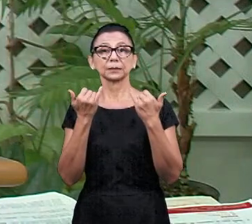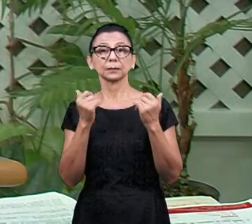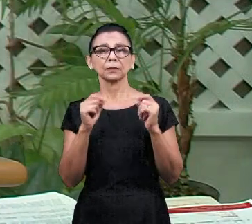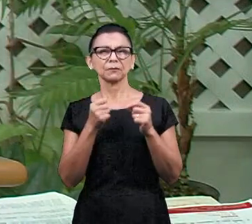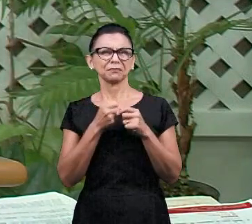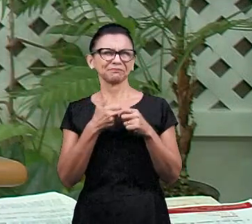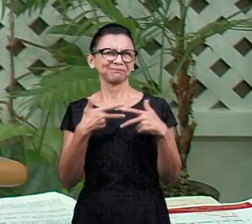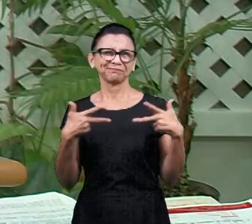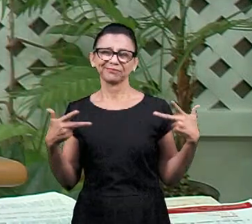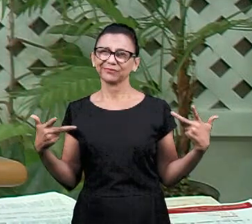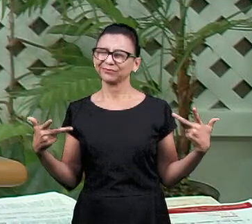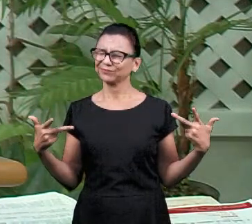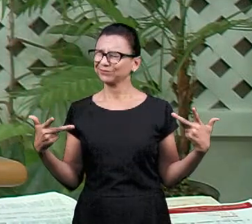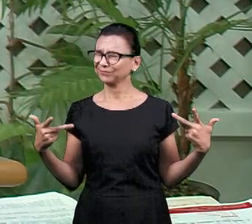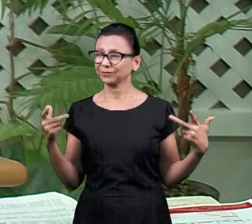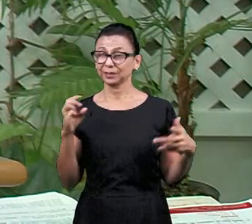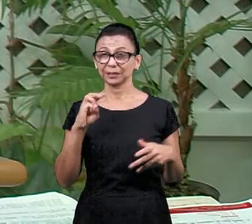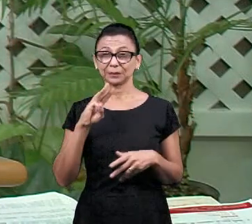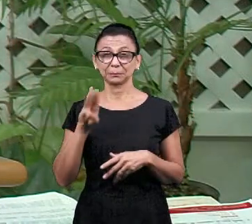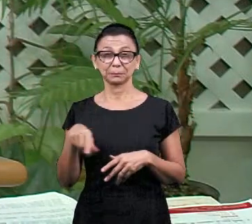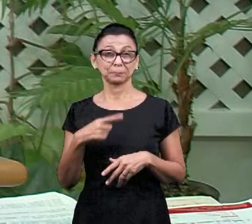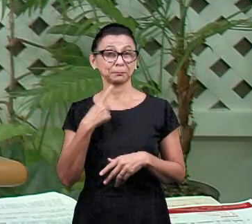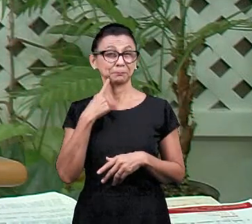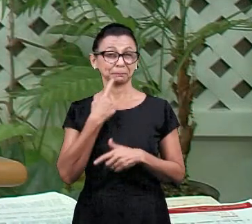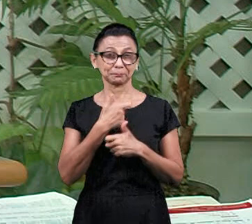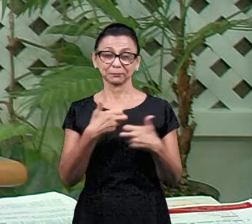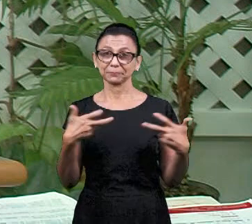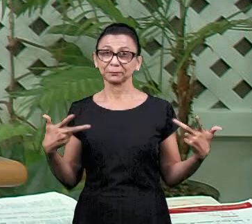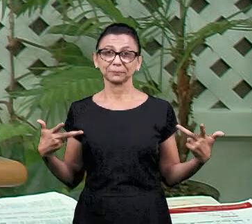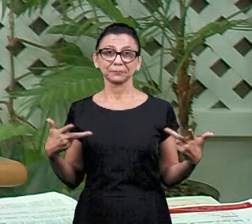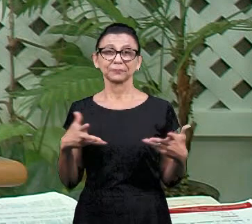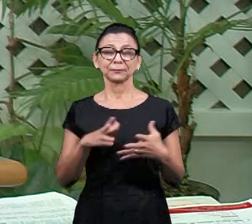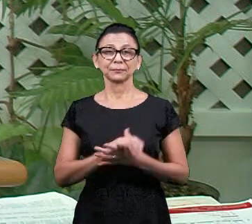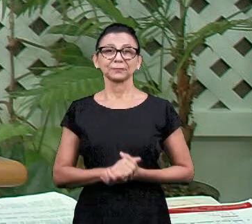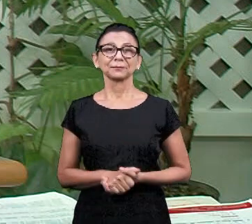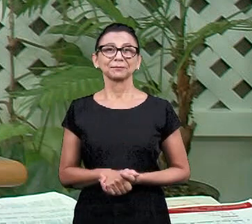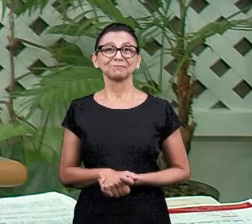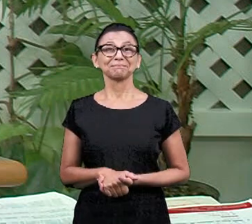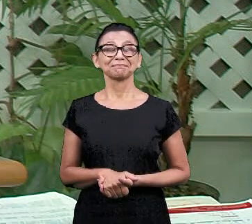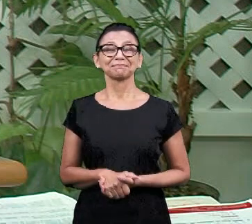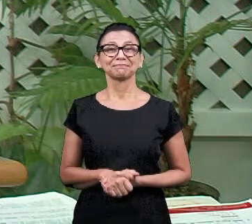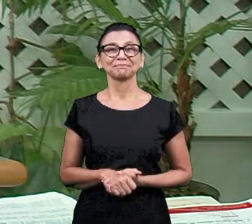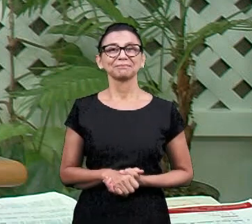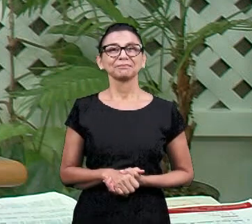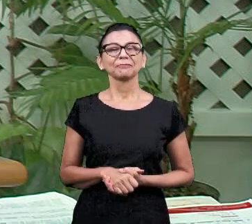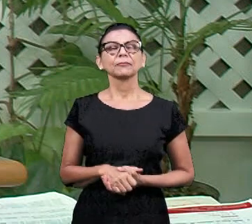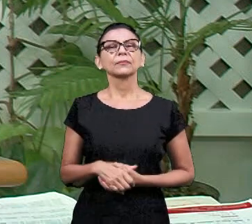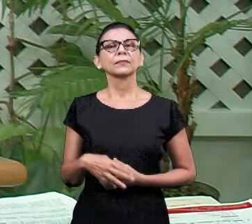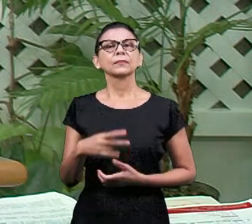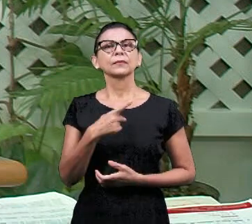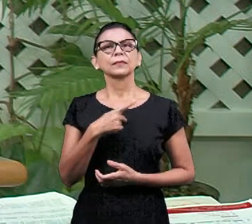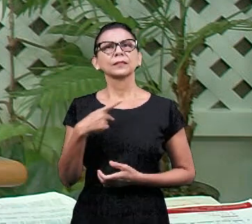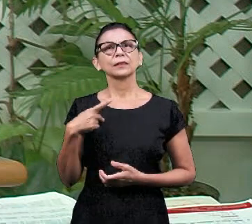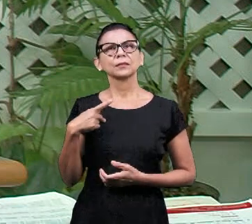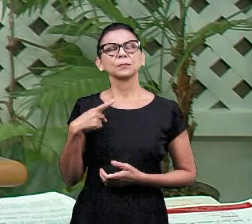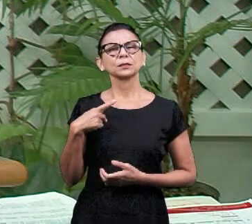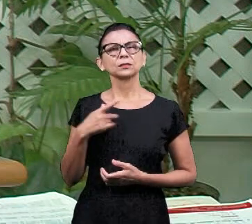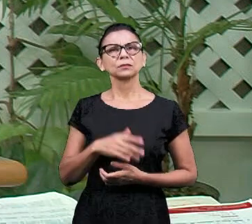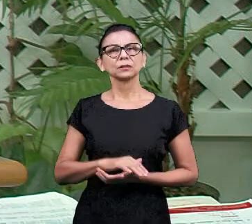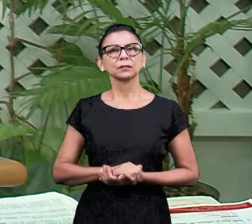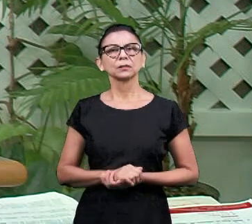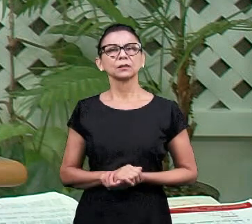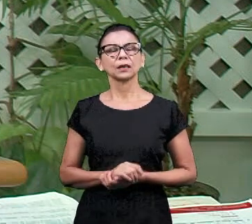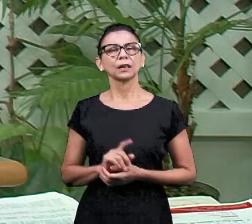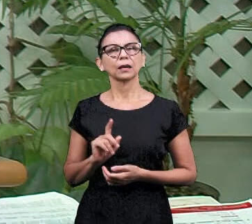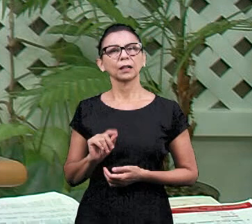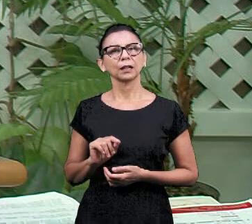très importante. Nous avons des milliers d'informations, mais il y a ici une de notre frère, le pasteur de Aveiro,